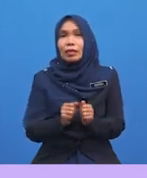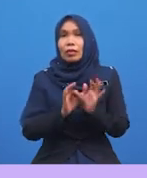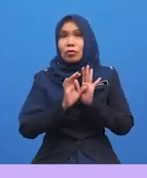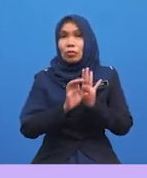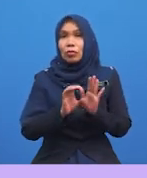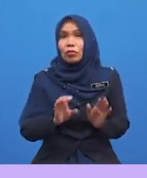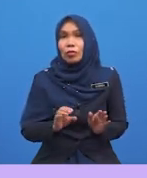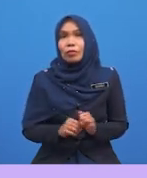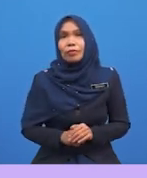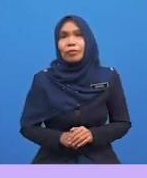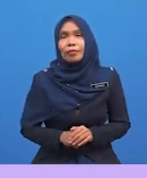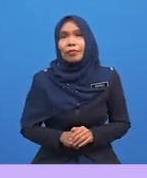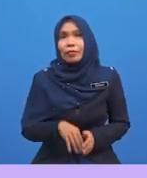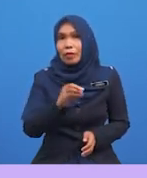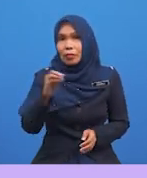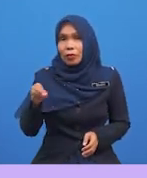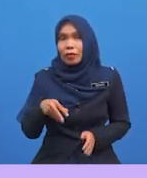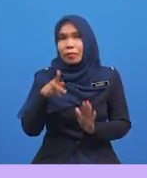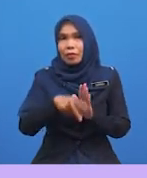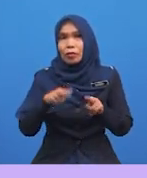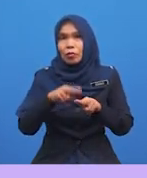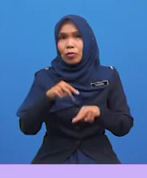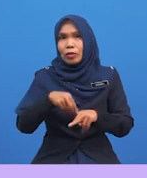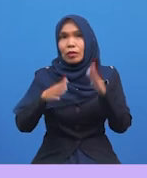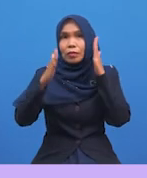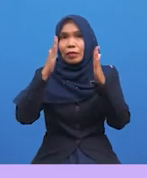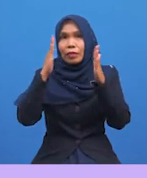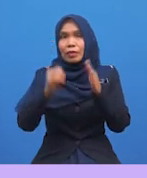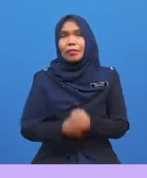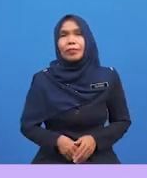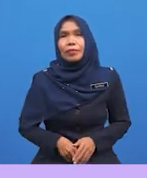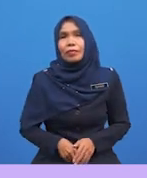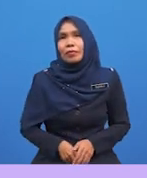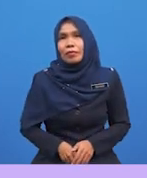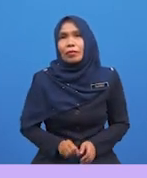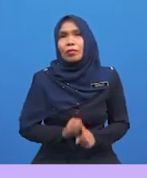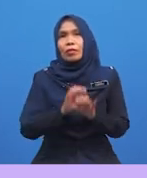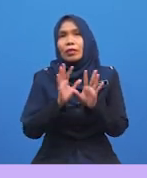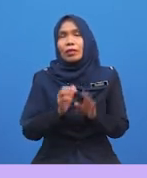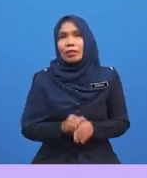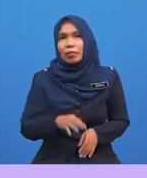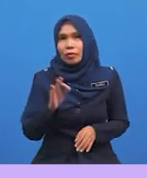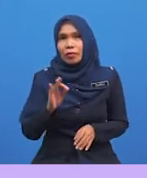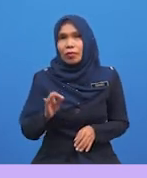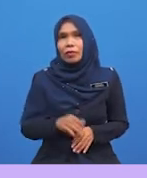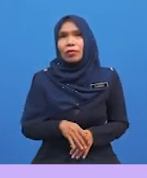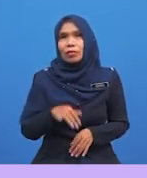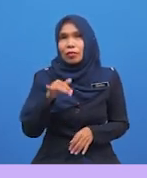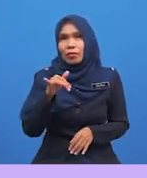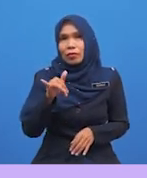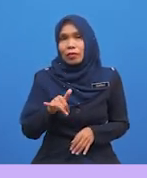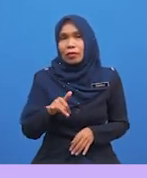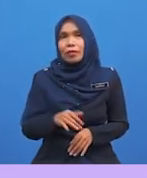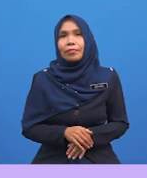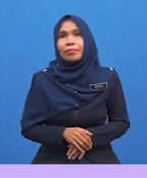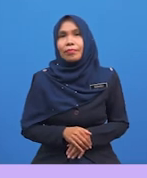taburan penduduk di Malaysia. Kedua, murid-murid dapat menghuraikan